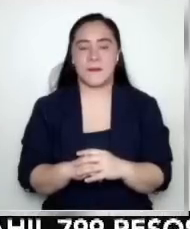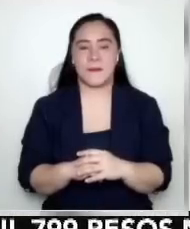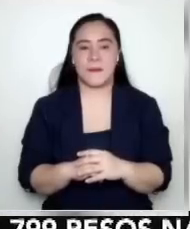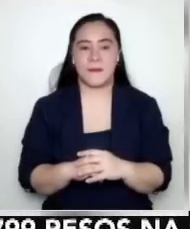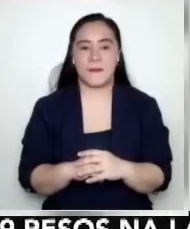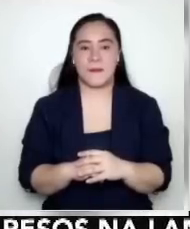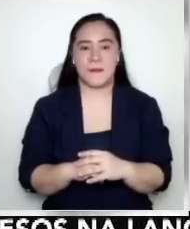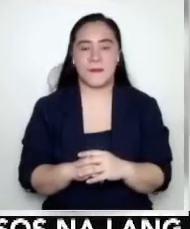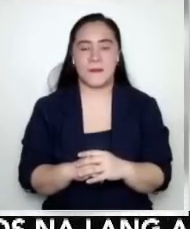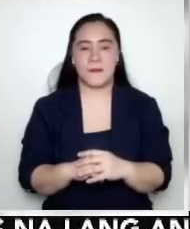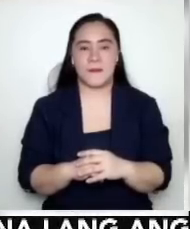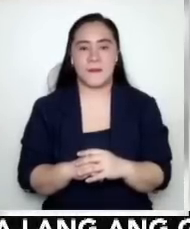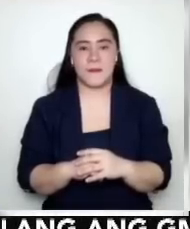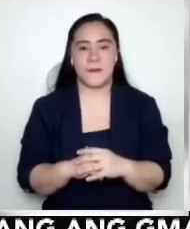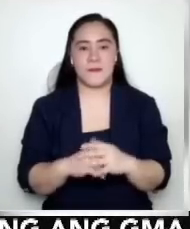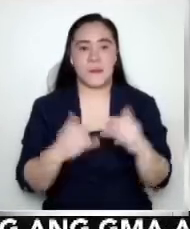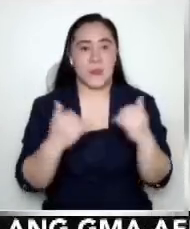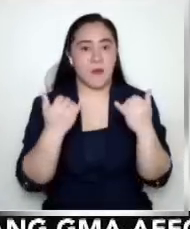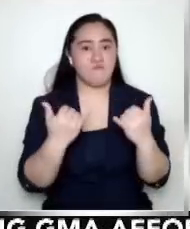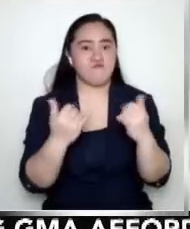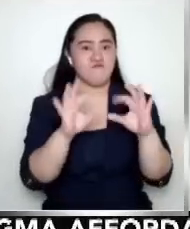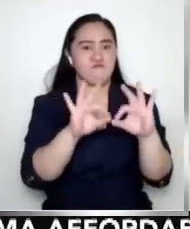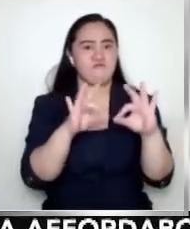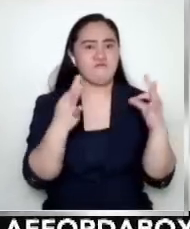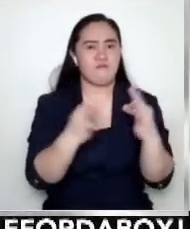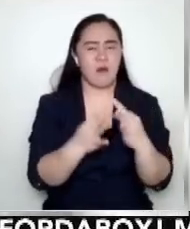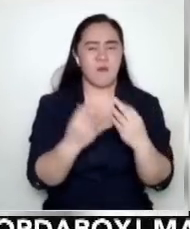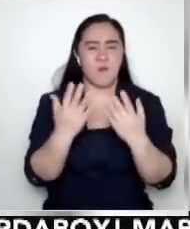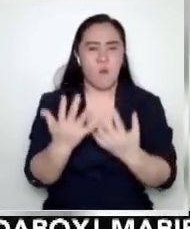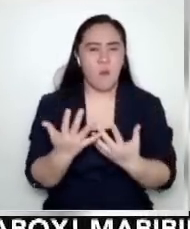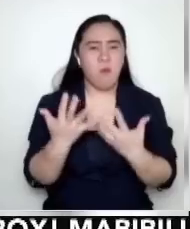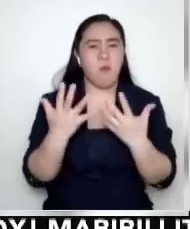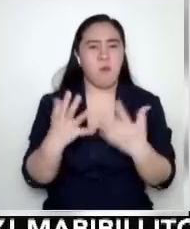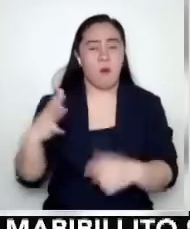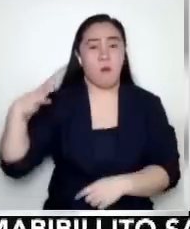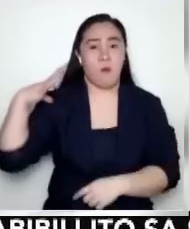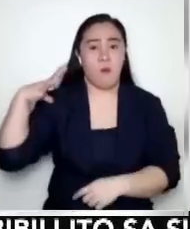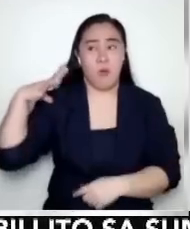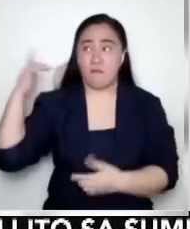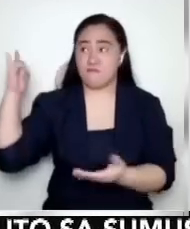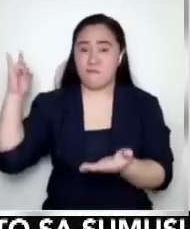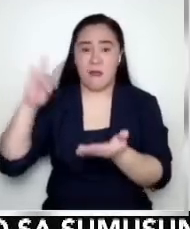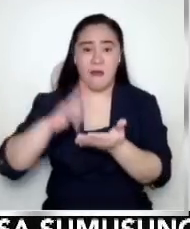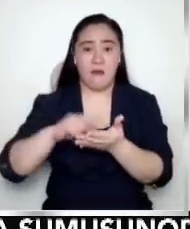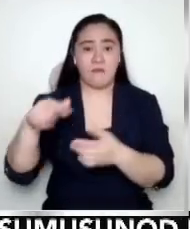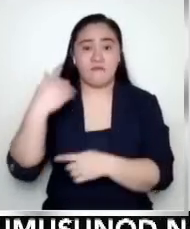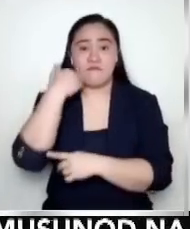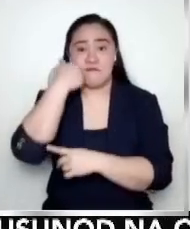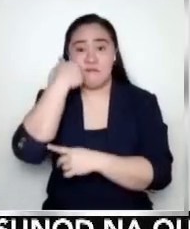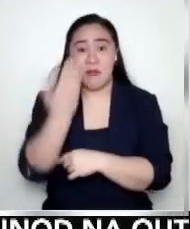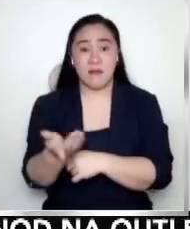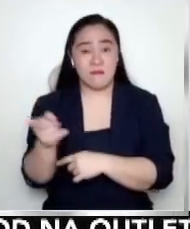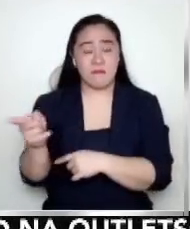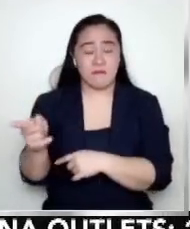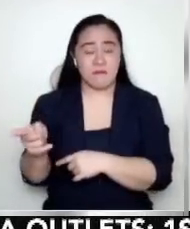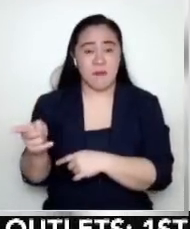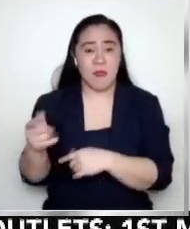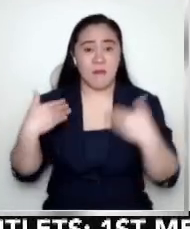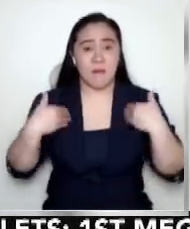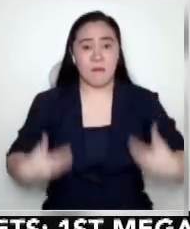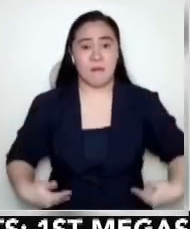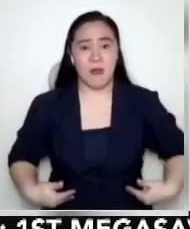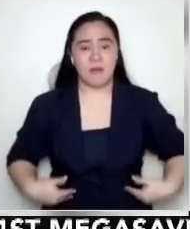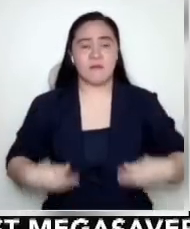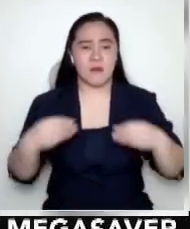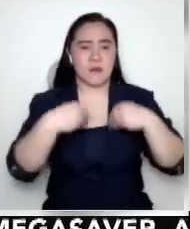Matyagang hinihintay ng pamilya ni Julie Biranara ang pagdating ng kanyang mga labi. Kanilang kahilingan, bigyan sila ng privacy sa panahon